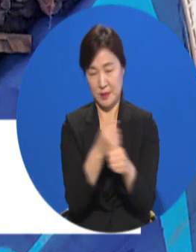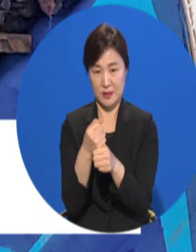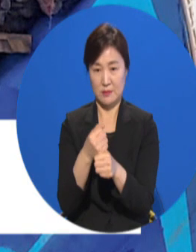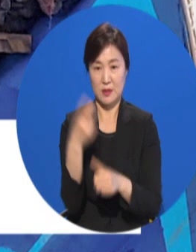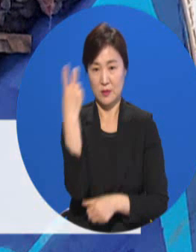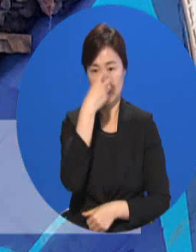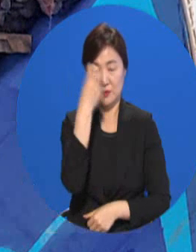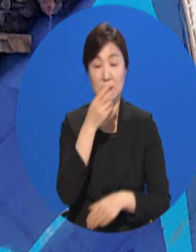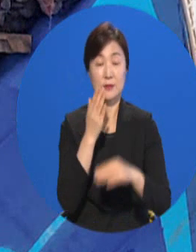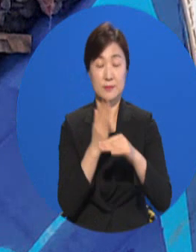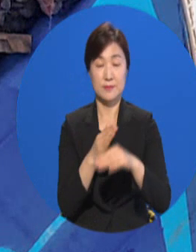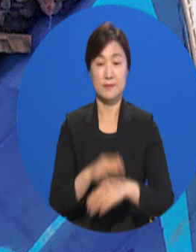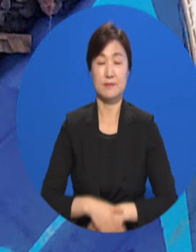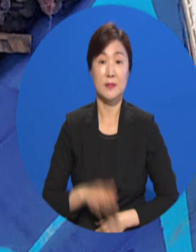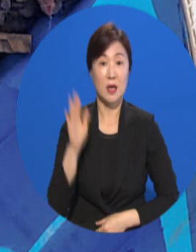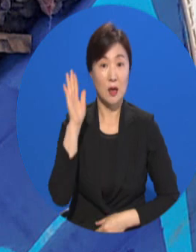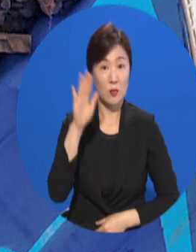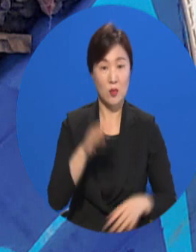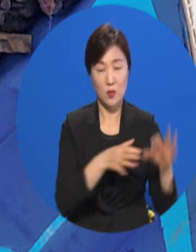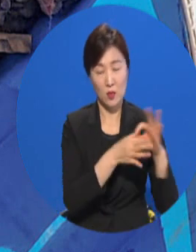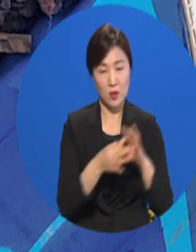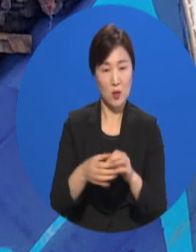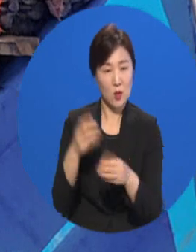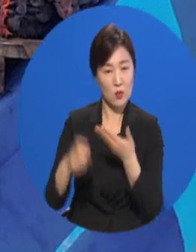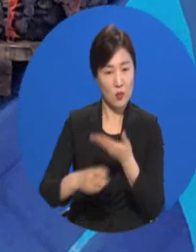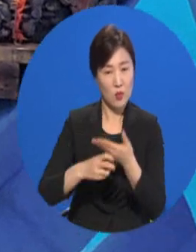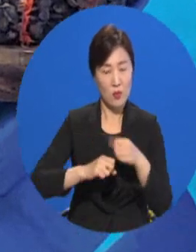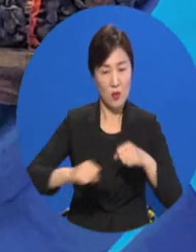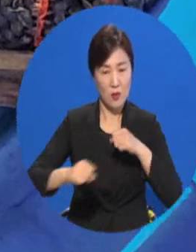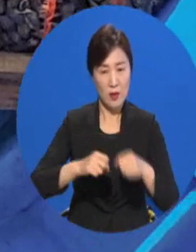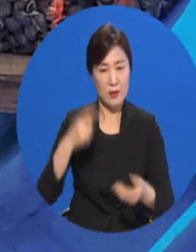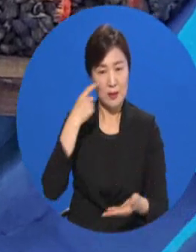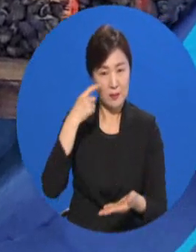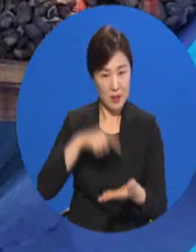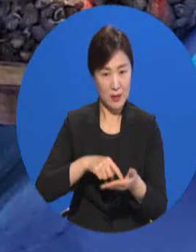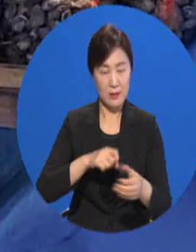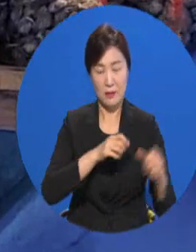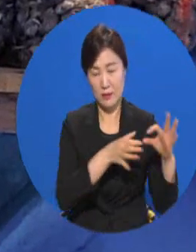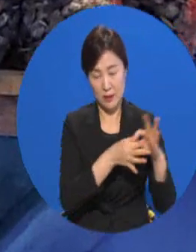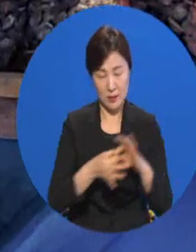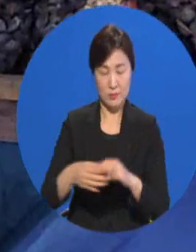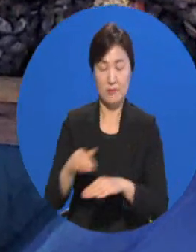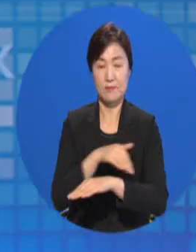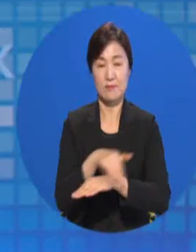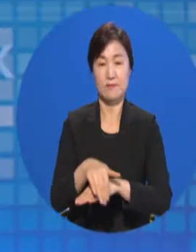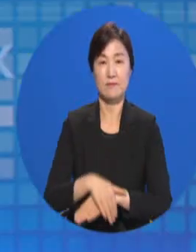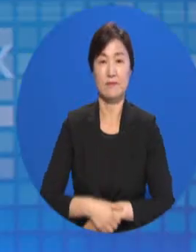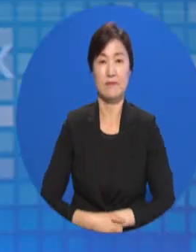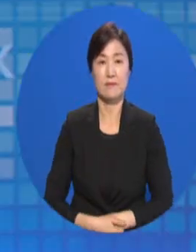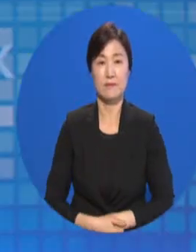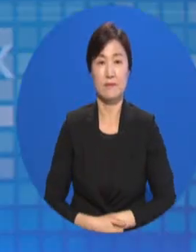있습니다. 해경은 앞으로도 해상 불법 행위를 단속하겠다고 밝혔습니다.